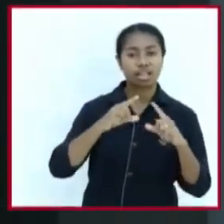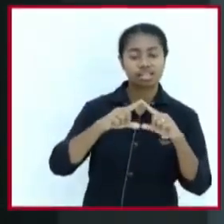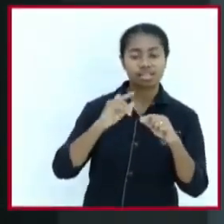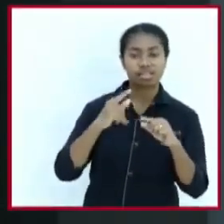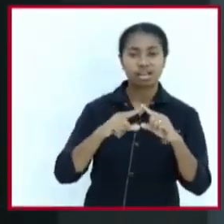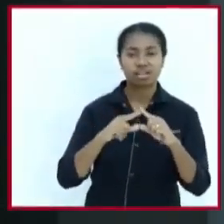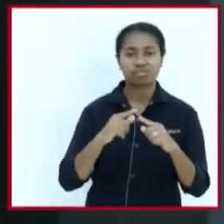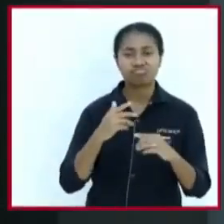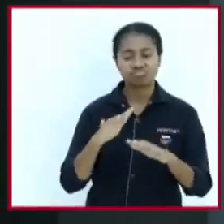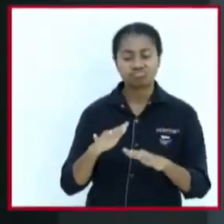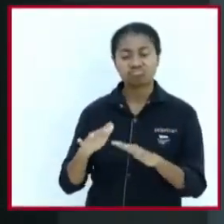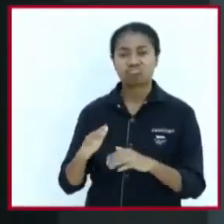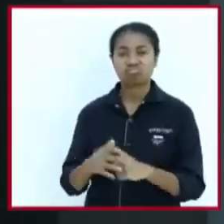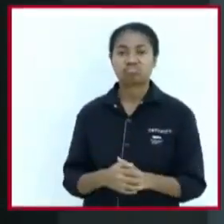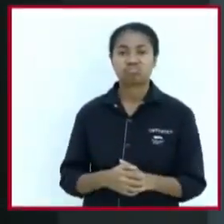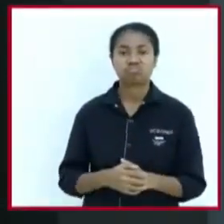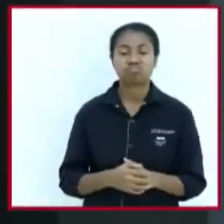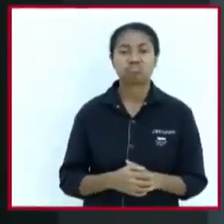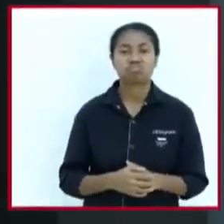ini